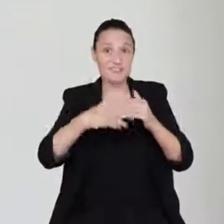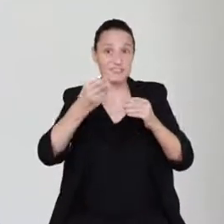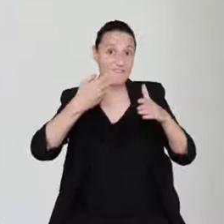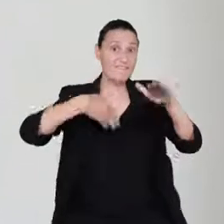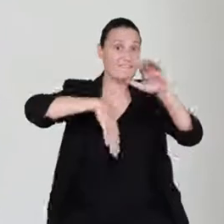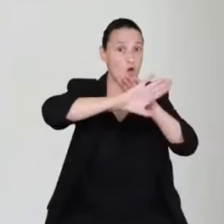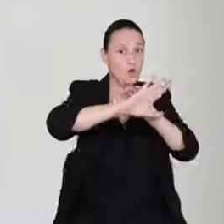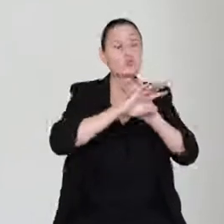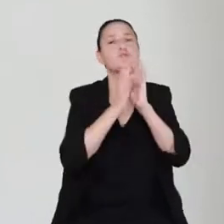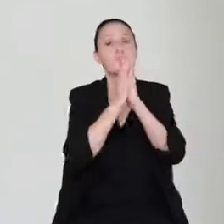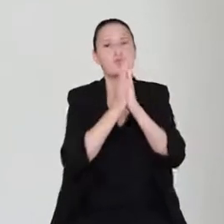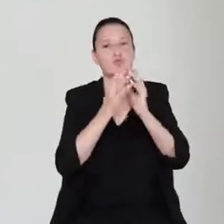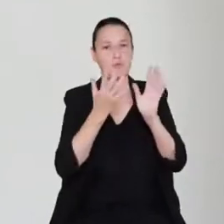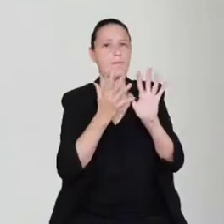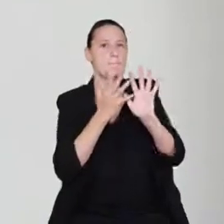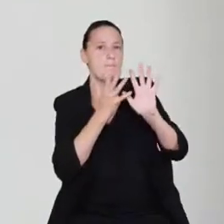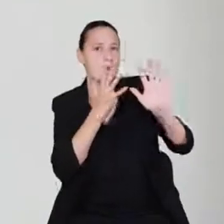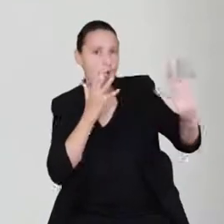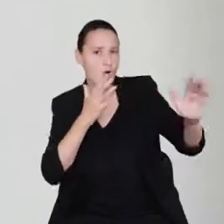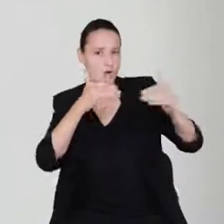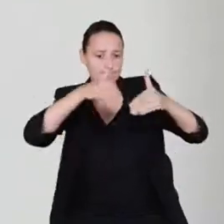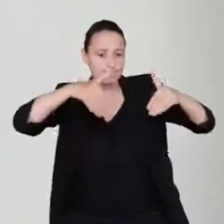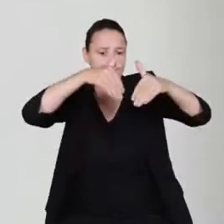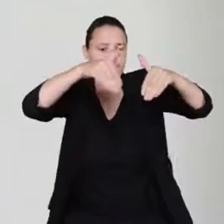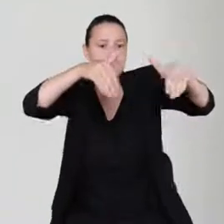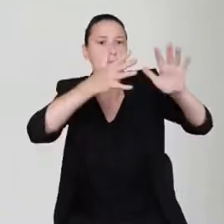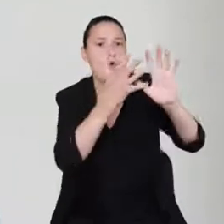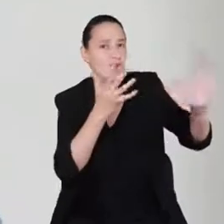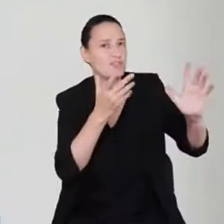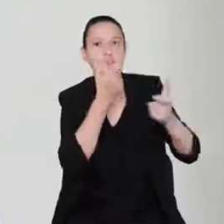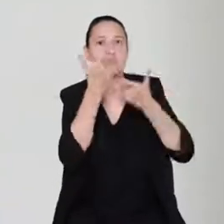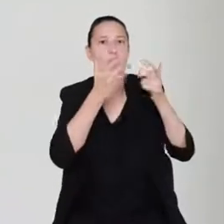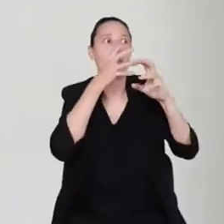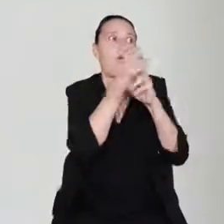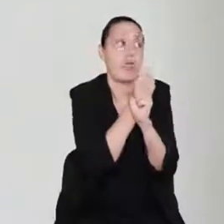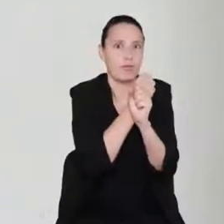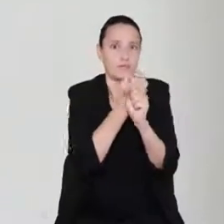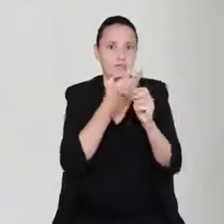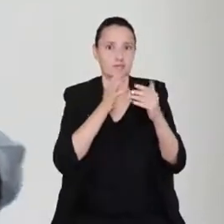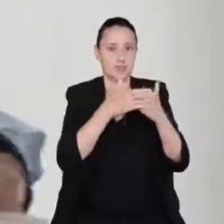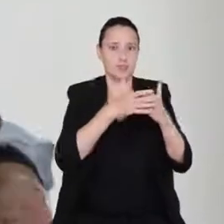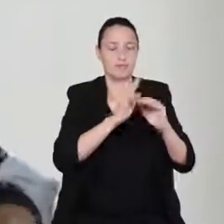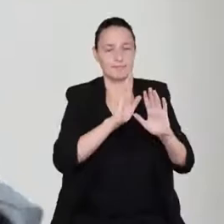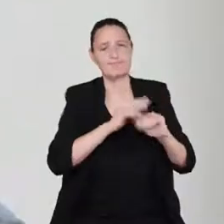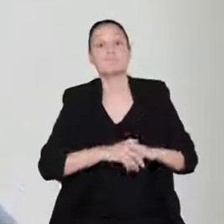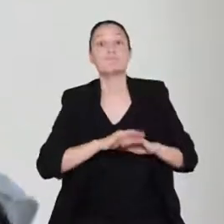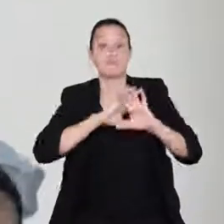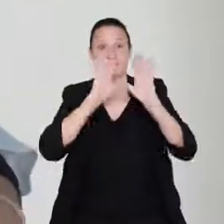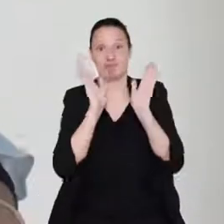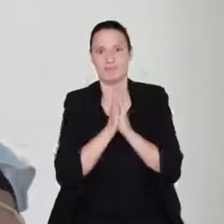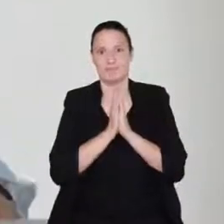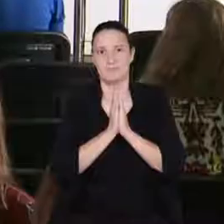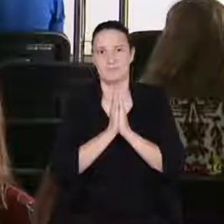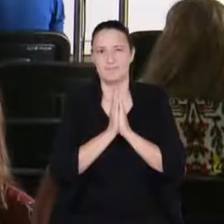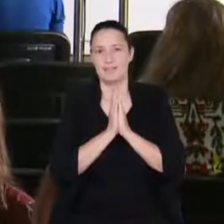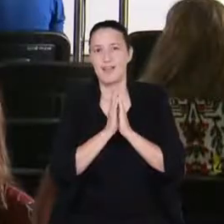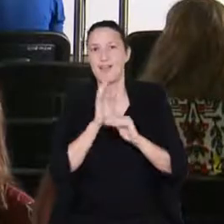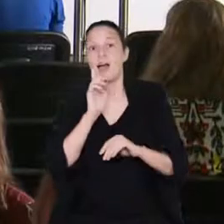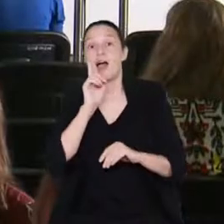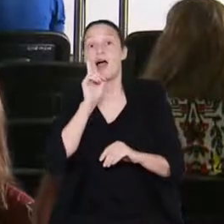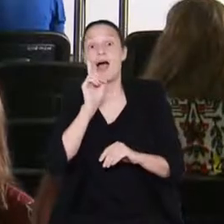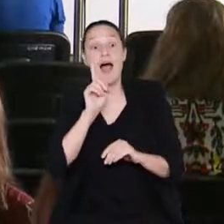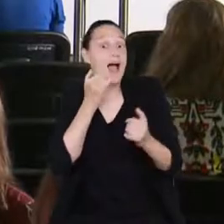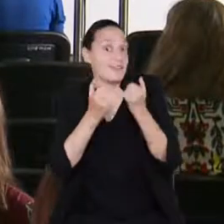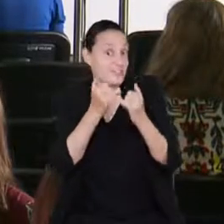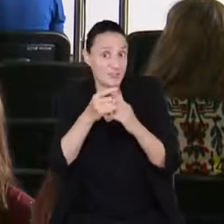najpierw, a później kolejne, tak żeby nie było tłoku przed drzwiami. I to chyba wszystko. Chyba, że Państwu się nie będzie podobało